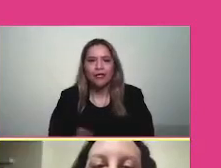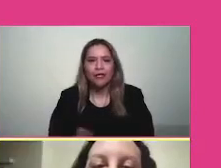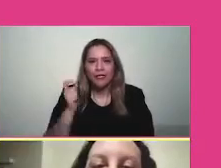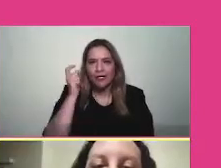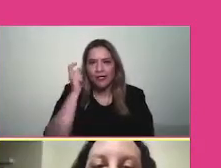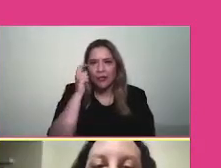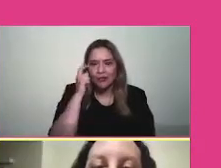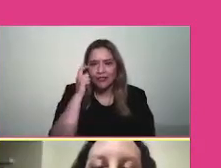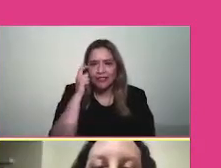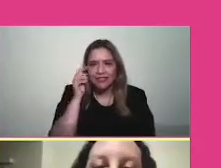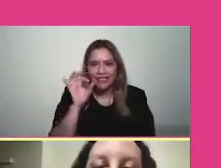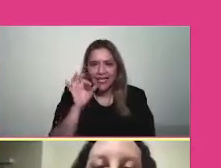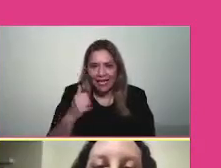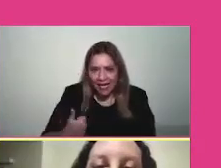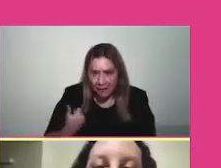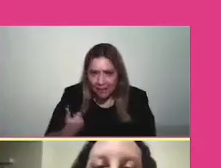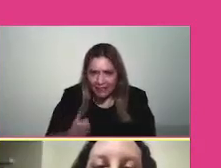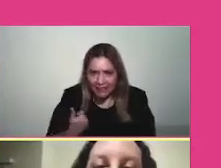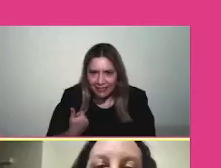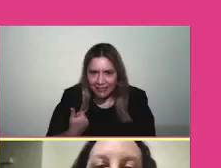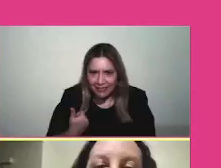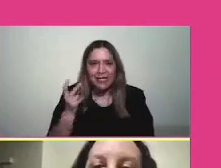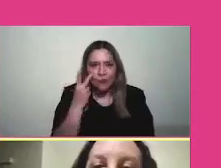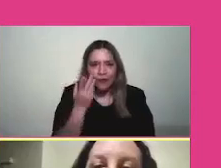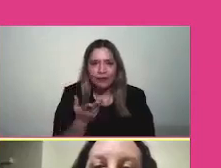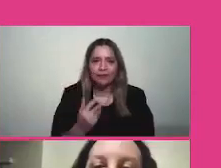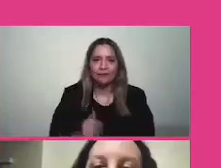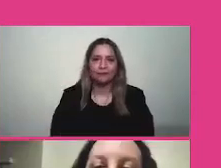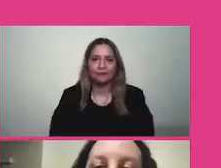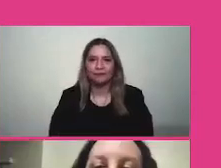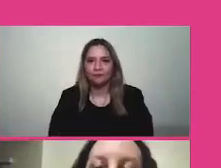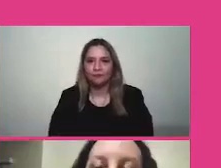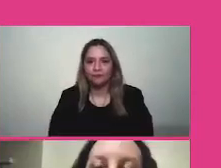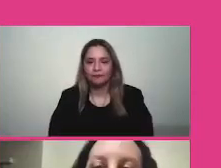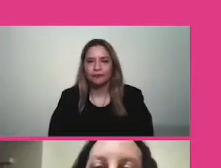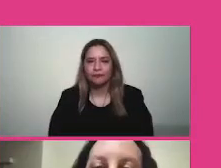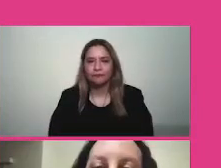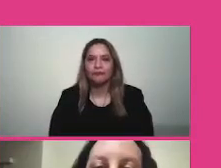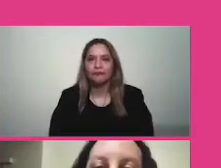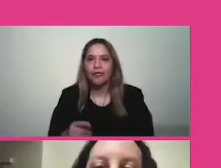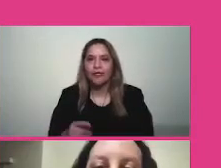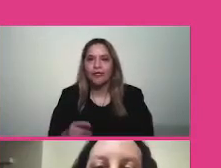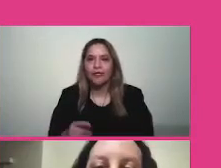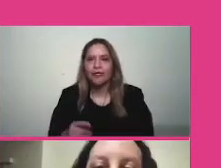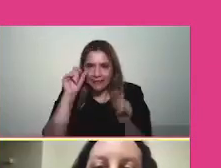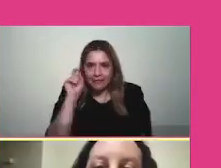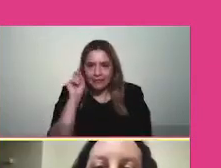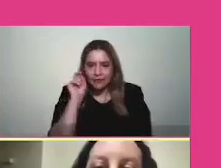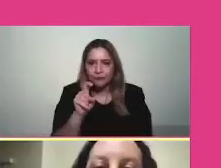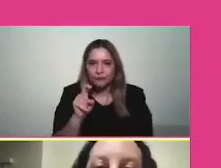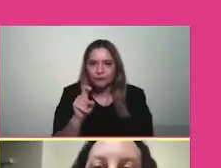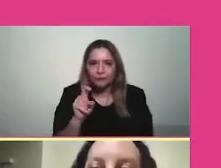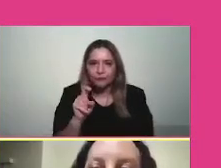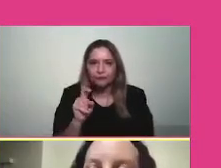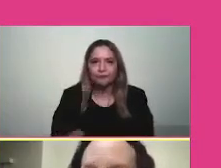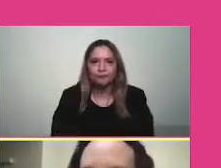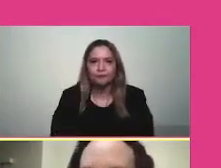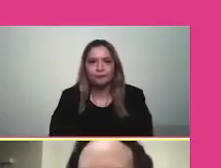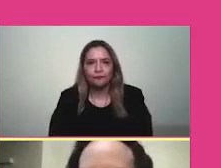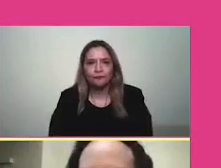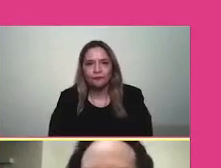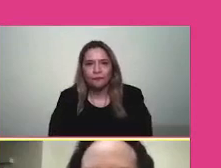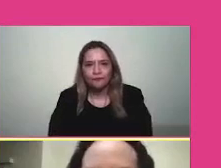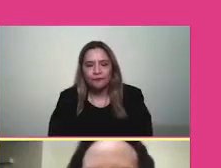Νομίζω ότι ήταν για να παίξεις. Λοιπόν, για να δούμε. Να σου βγάλουμε ένα τερατάκι. Θα θέλεις να ανοίξεις